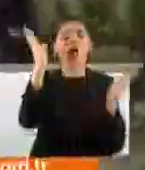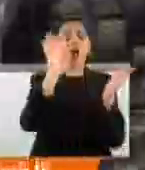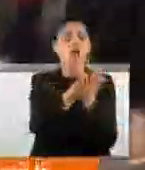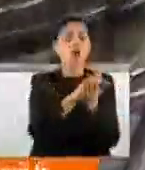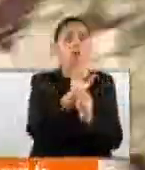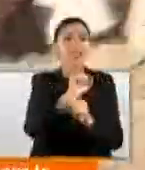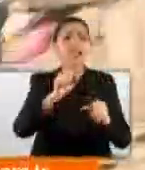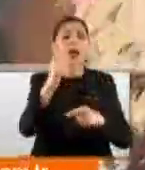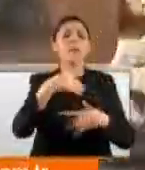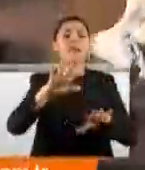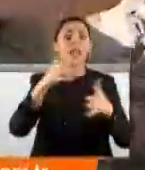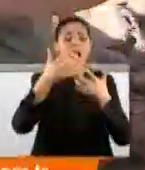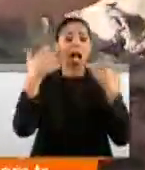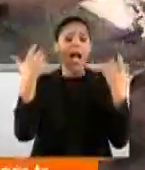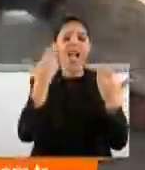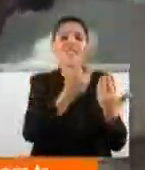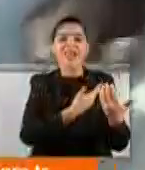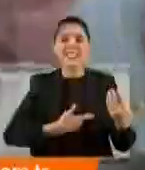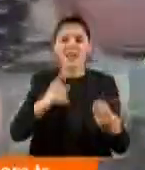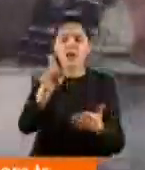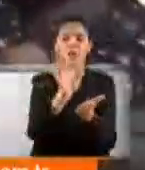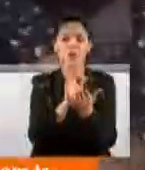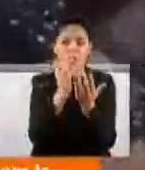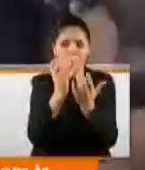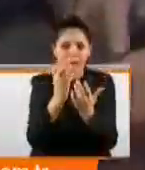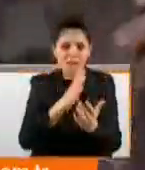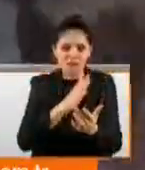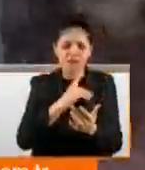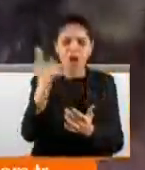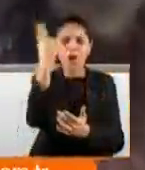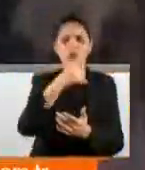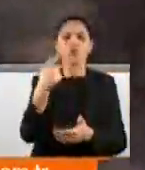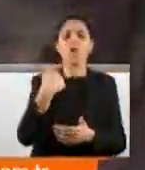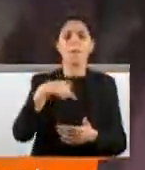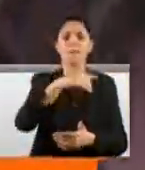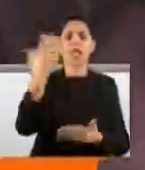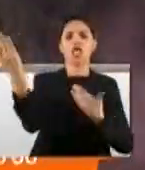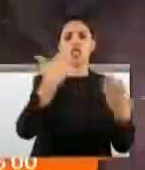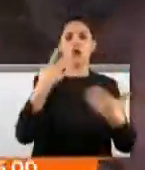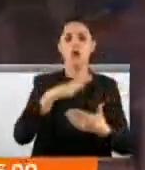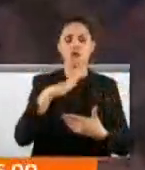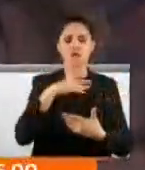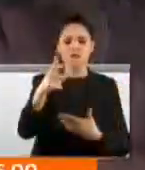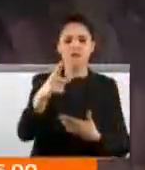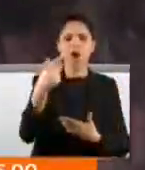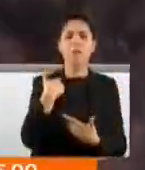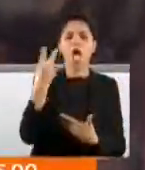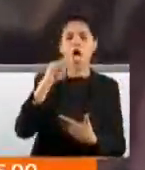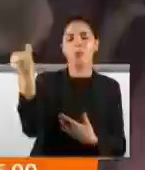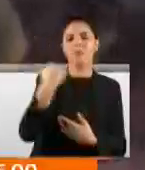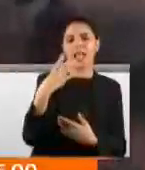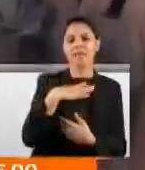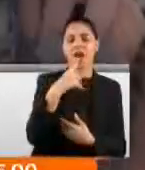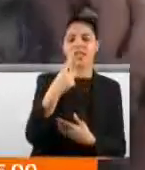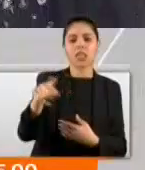kalmıyor. Hayvanseverler sırf bu yavruları besledikleri için kendilerinin hem darp edildiklerini hem de ölümle tehdit edildiklerini